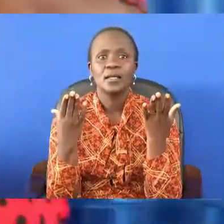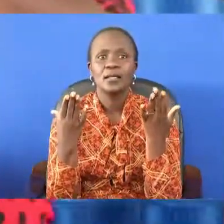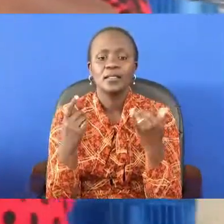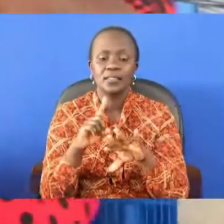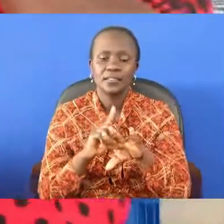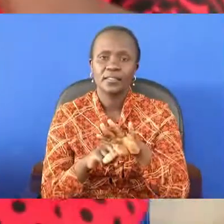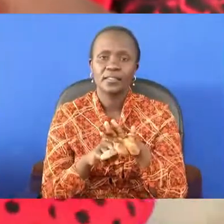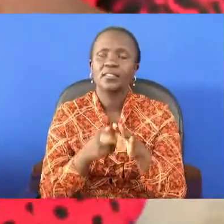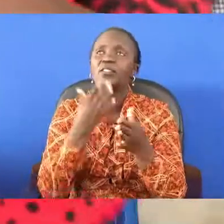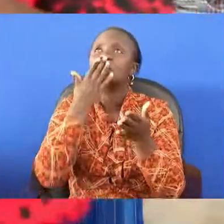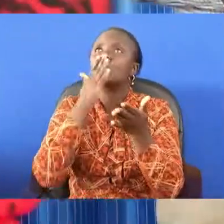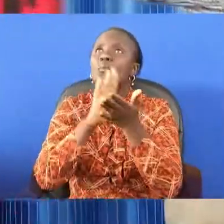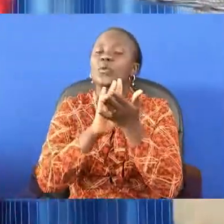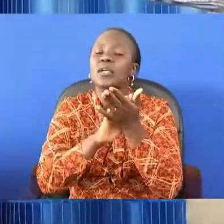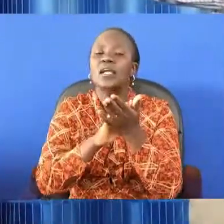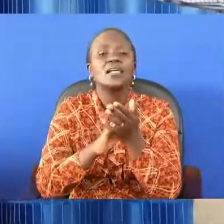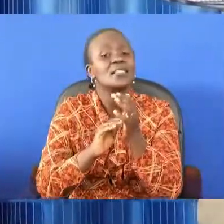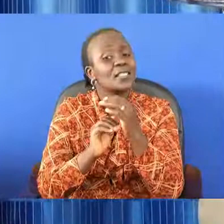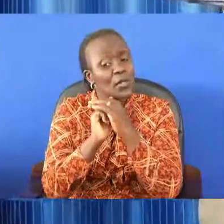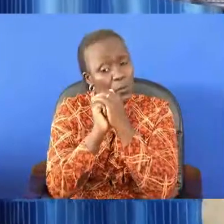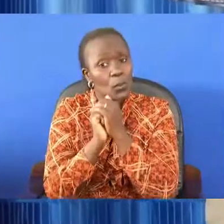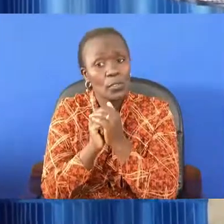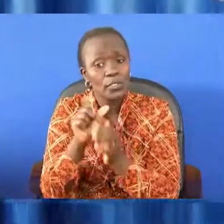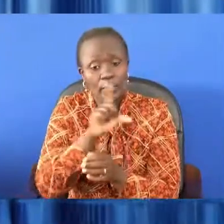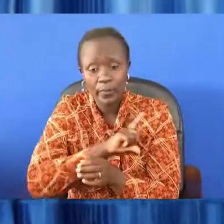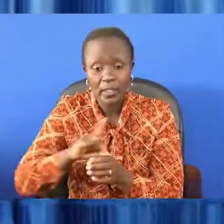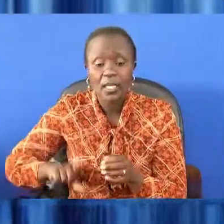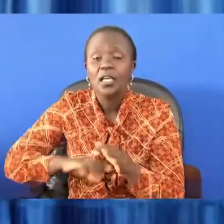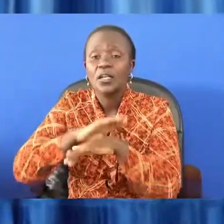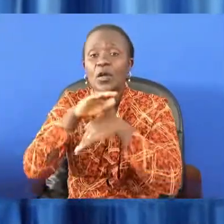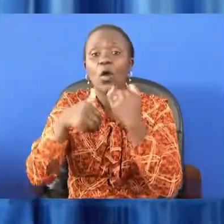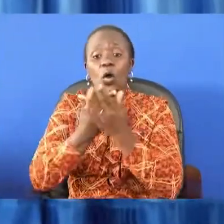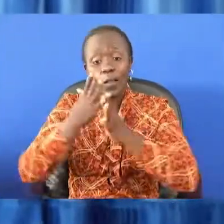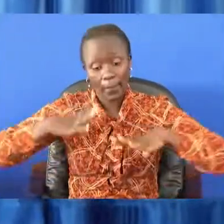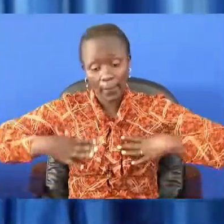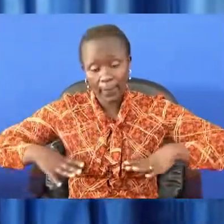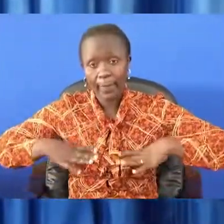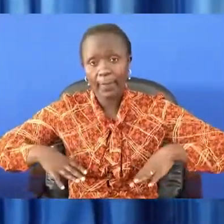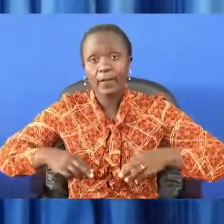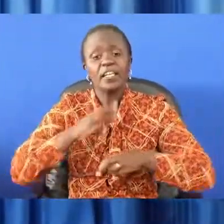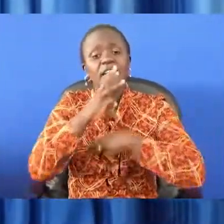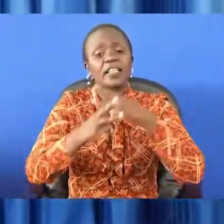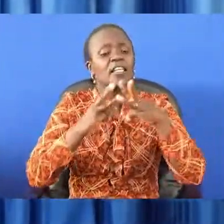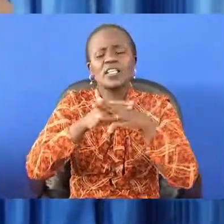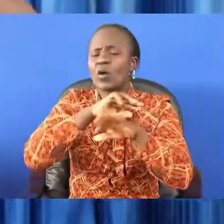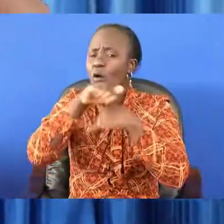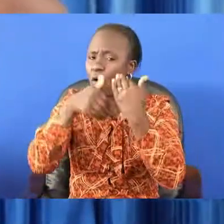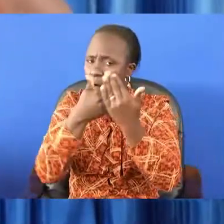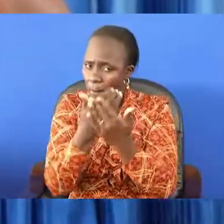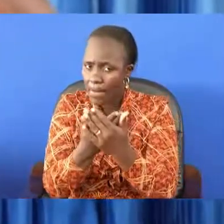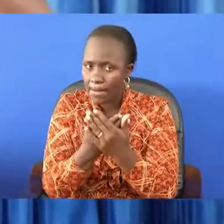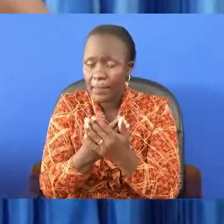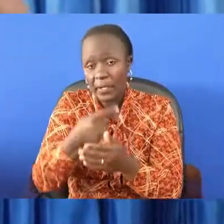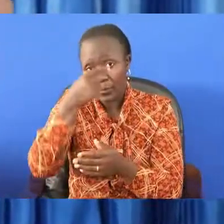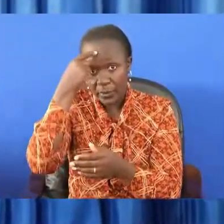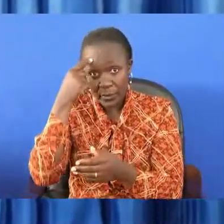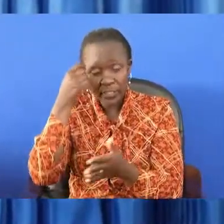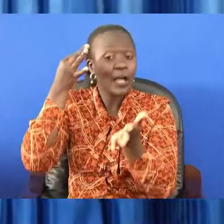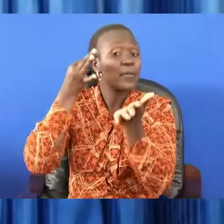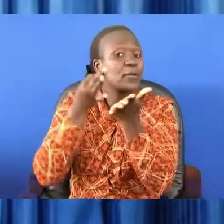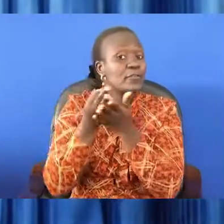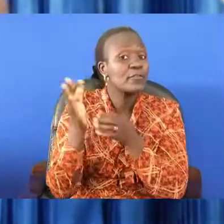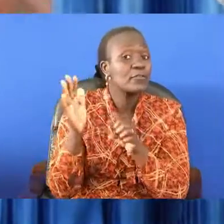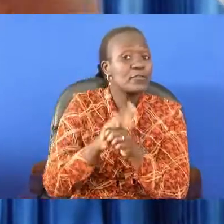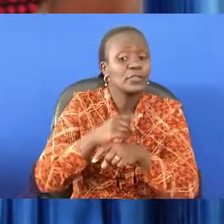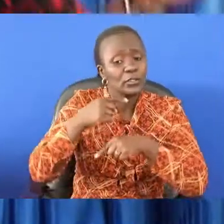Ni wakati wa kumpa Bwana sifa kwa watu wote, kwa mataifa yote, maana amekuwa